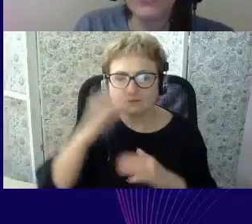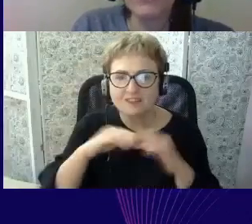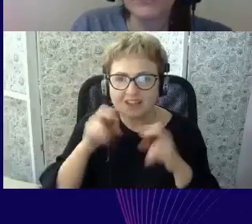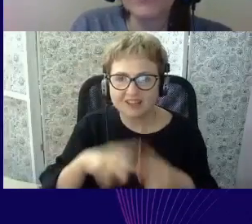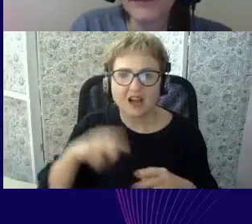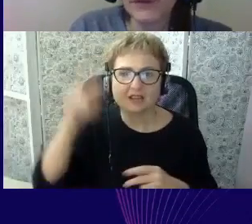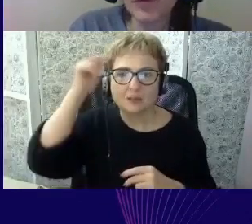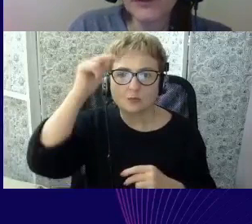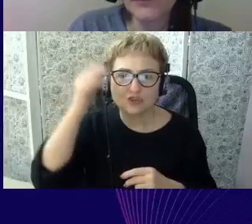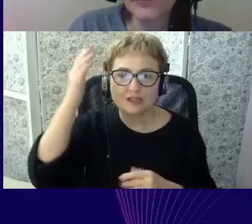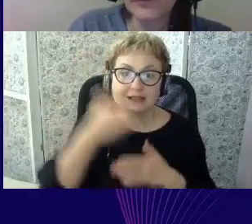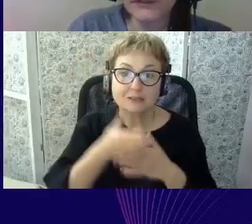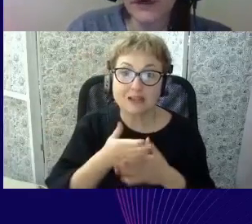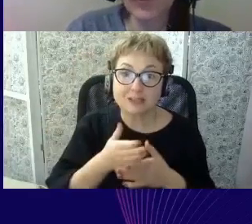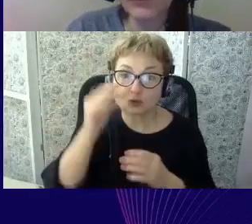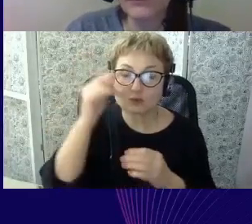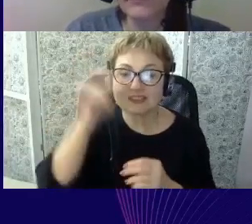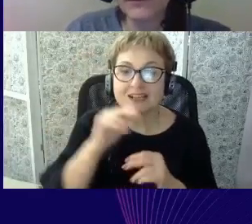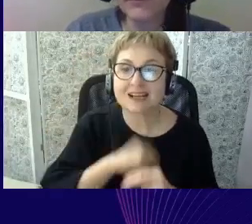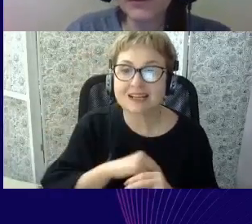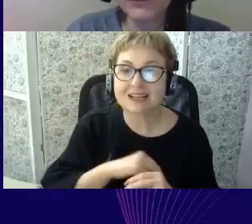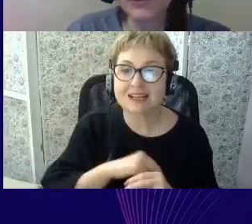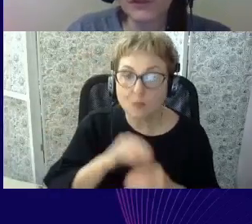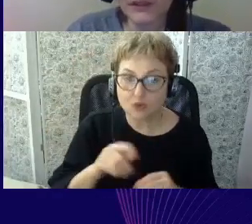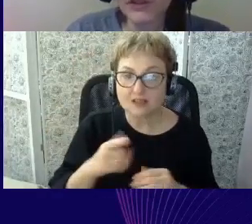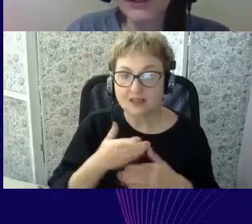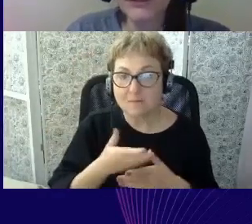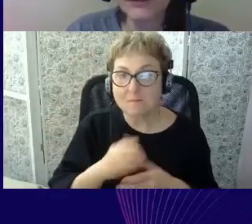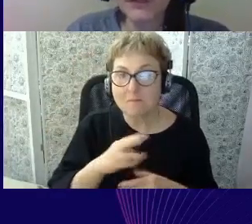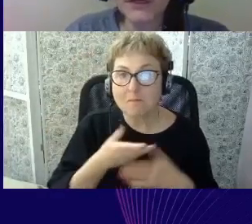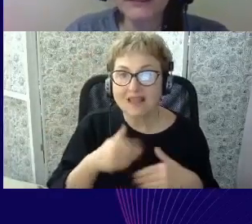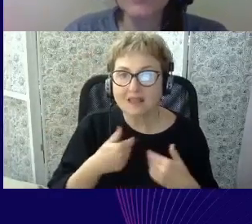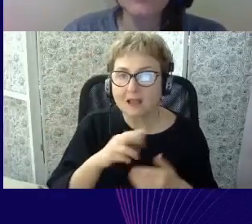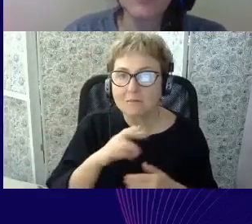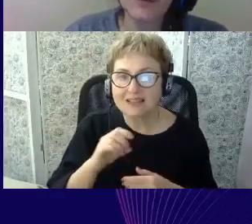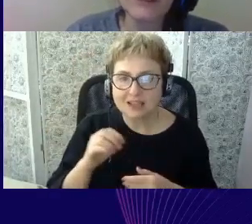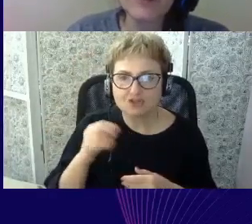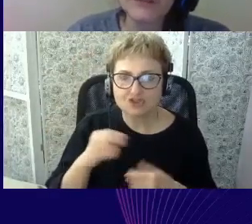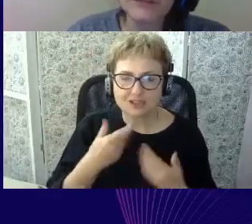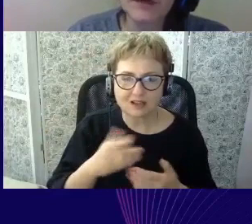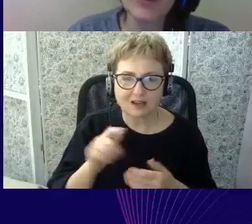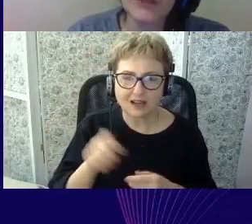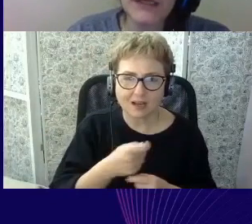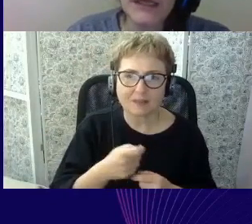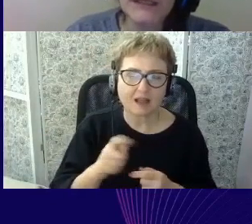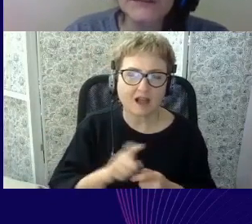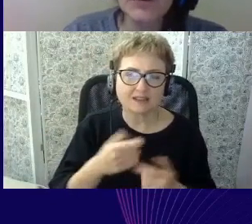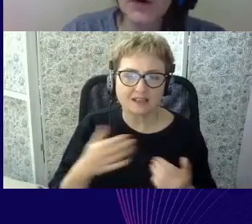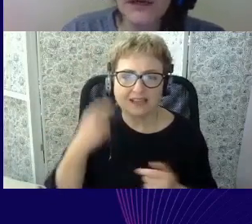обучение, способствует разработке все тех же методических рекомендаций, при необходимости